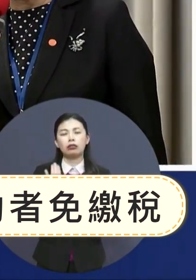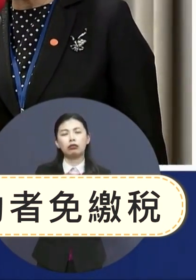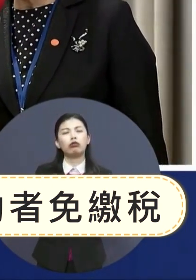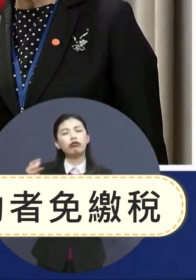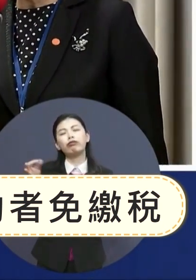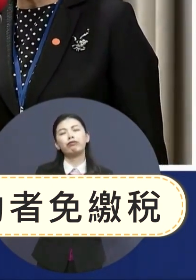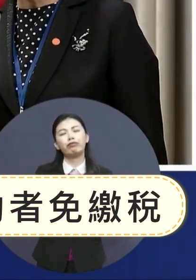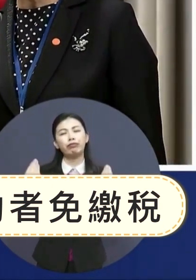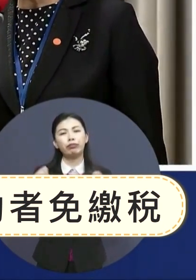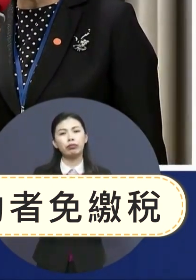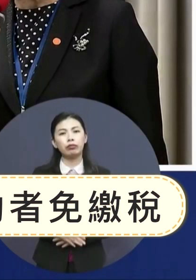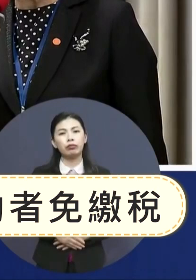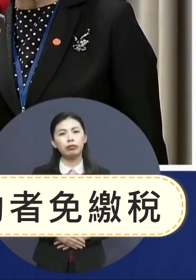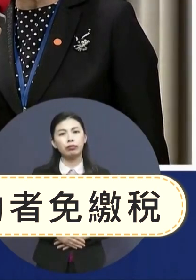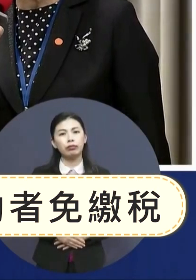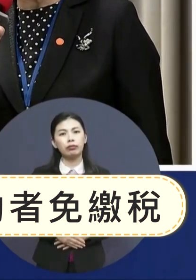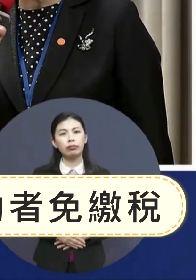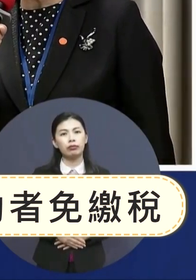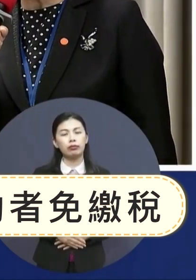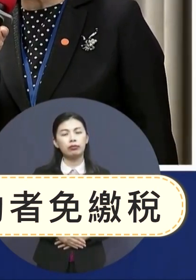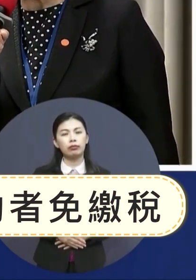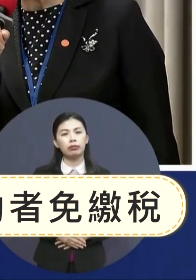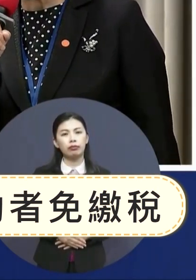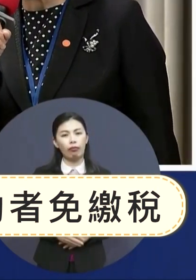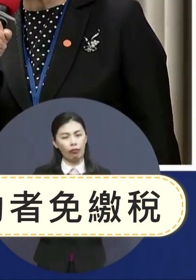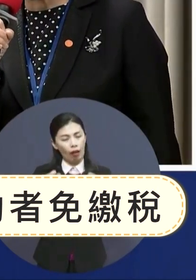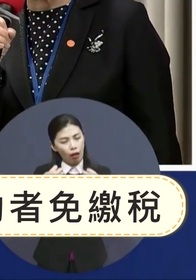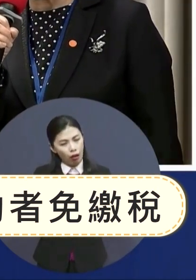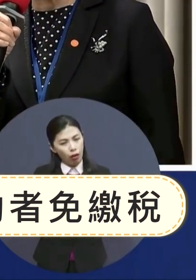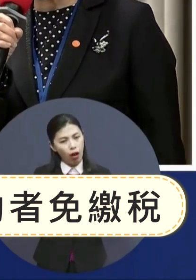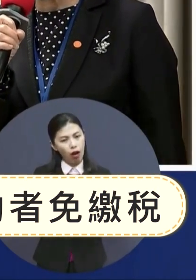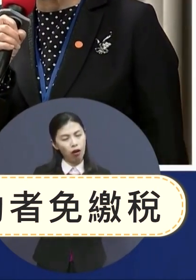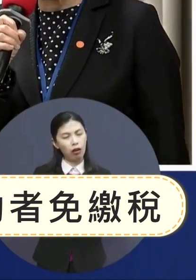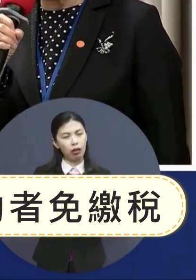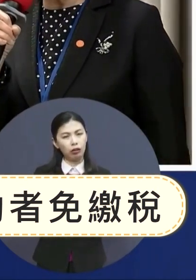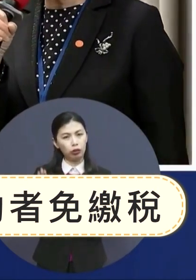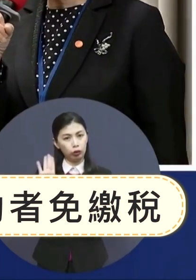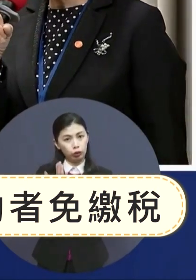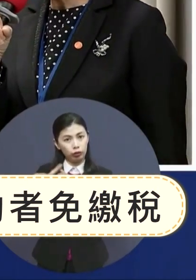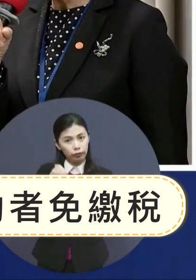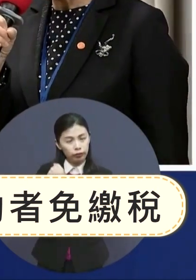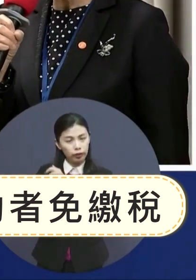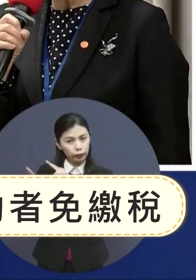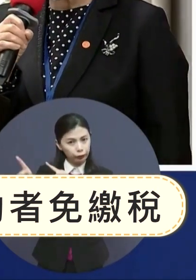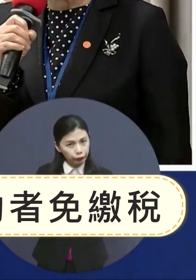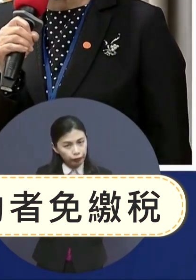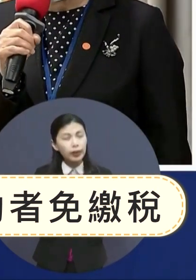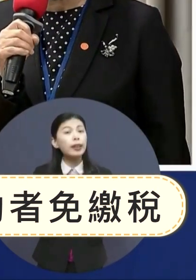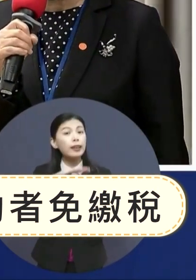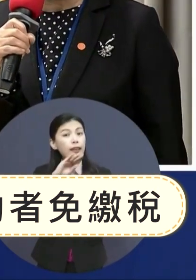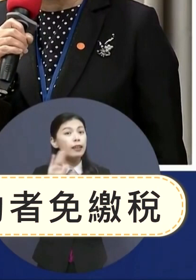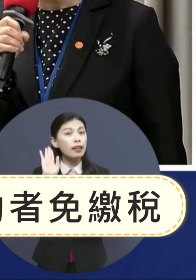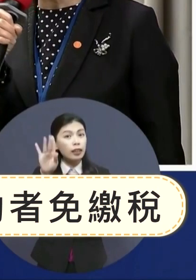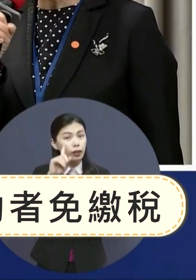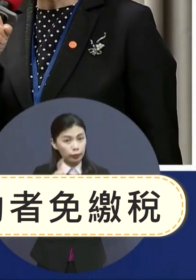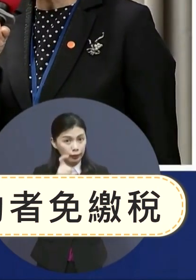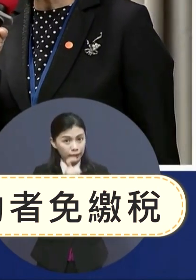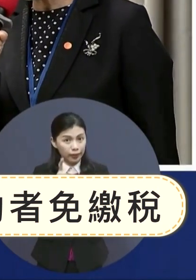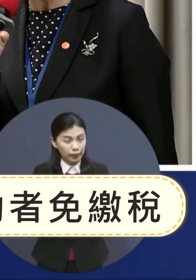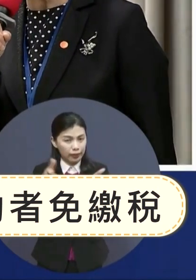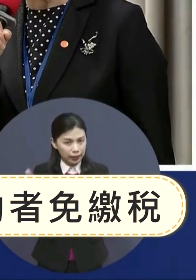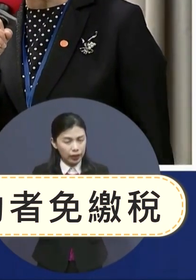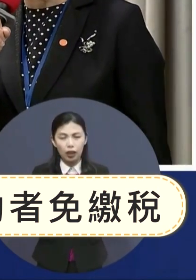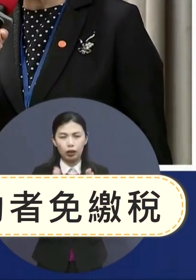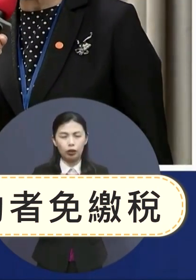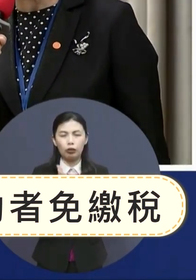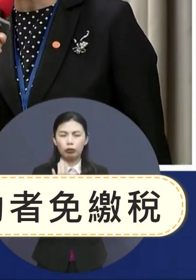的，但是呢，这个亏损其实依照我们所得税法第39条的规定呢，你可以留到以后10年、都可以去